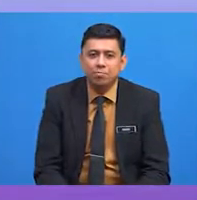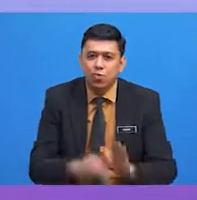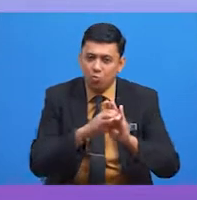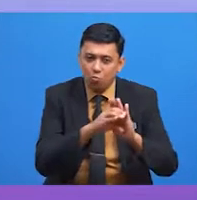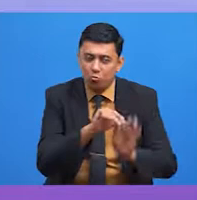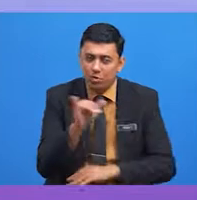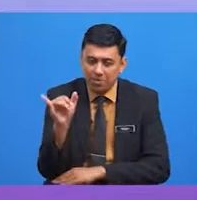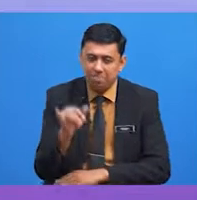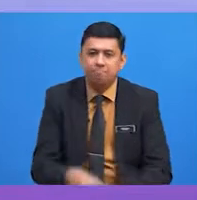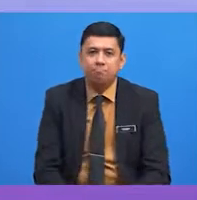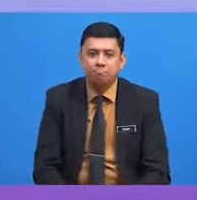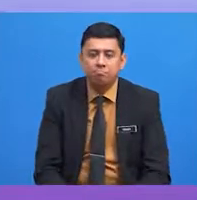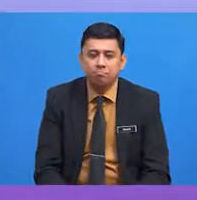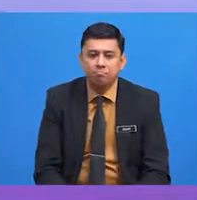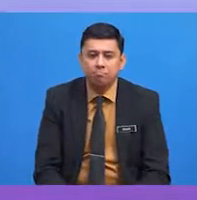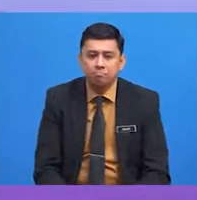Contoh ayat.